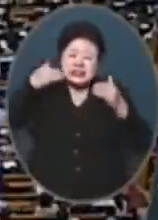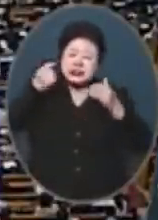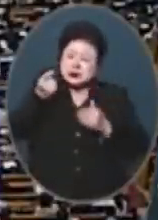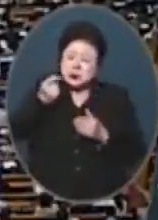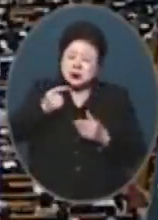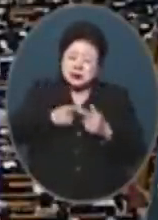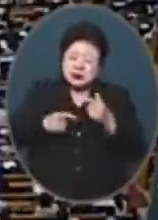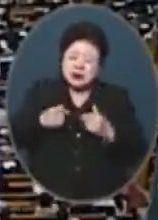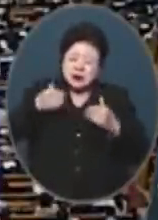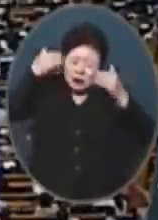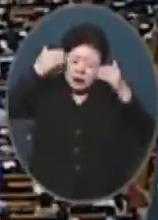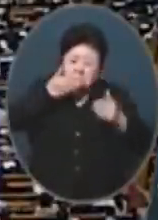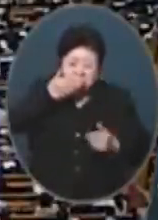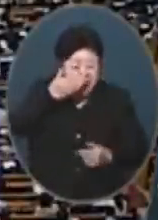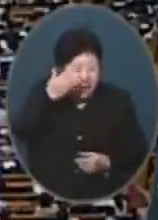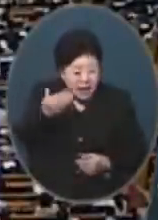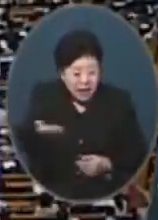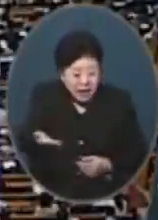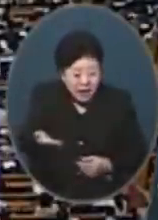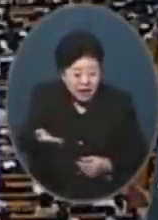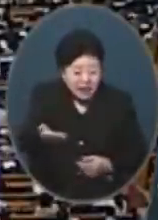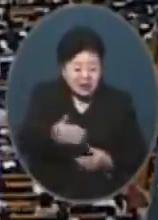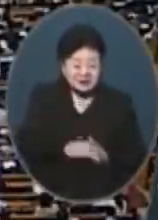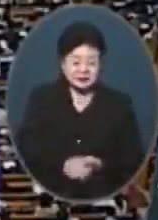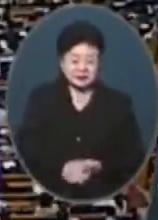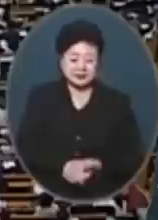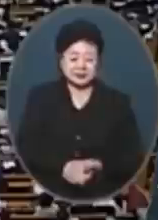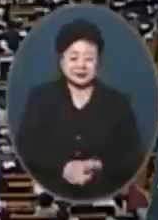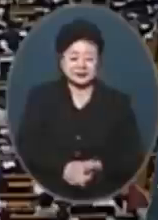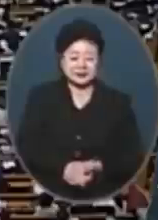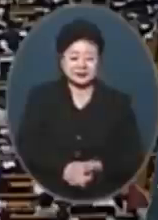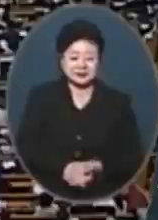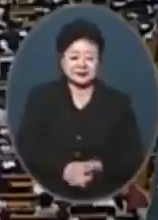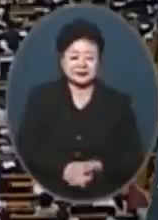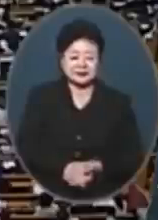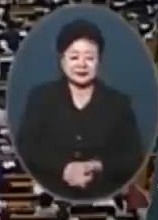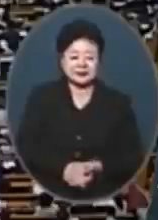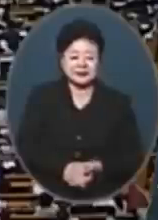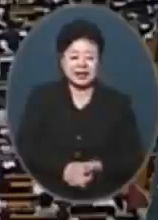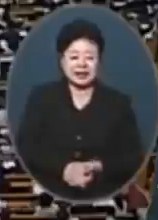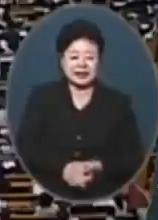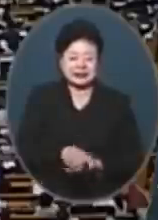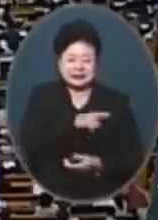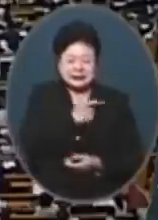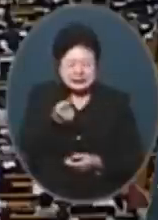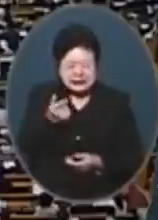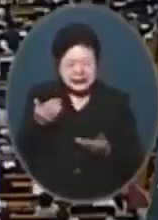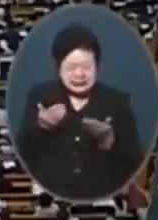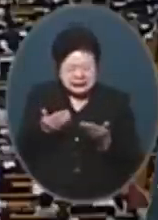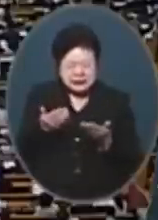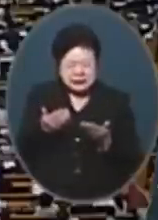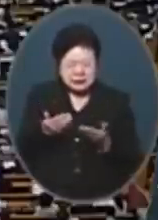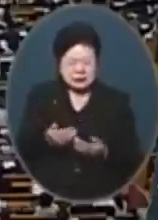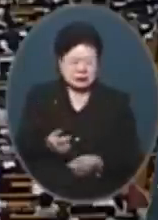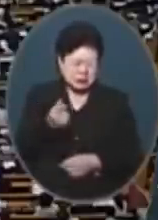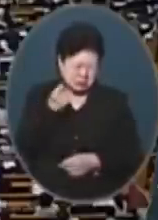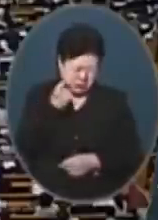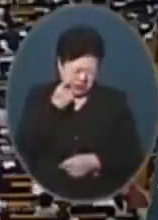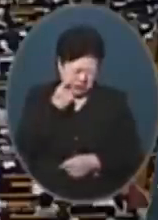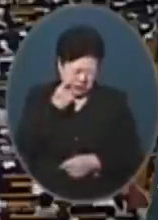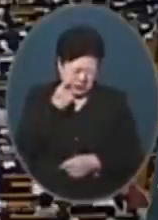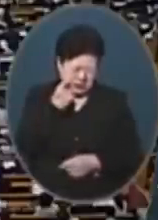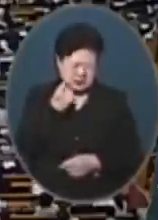키를 한 자라도 다할 수 있느냐. 그런즉 가장 작은 일도